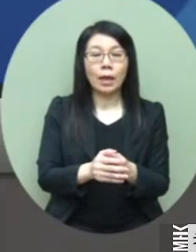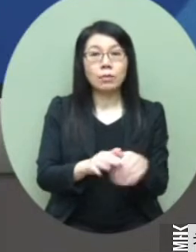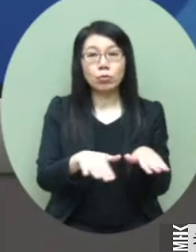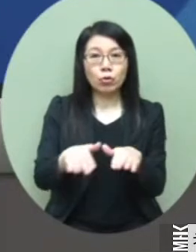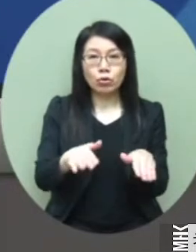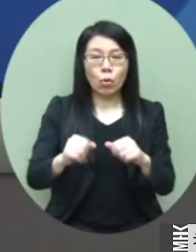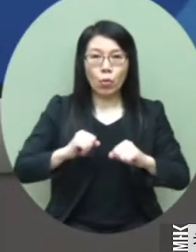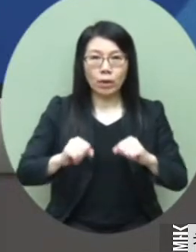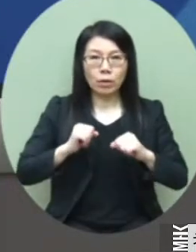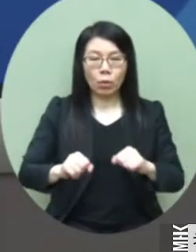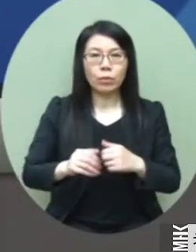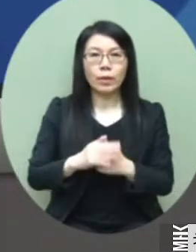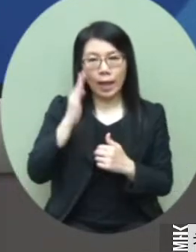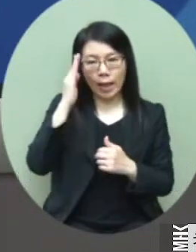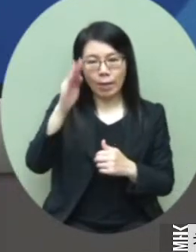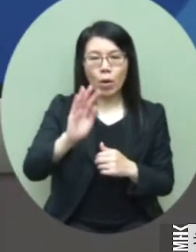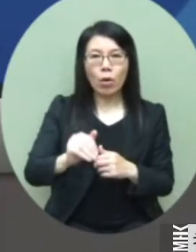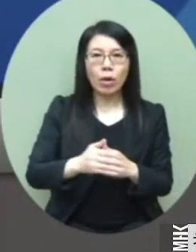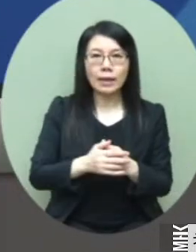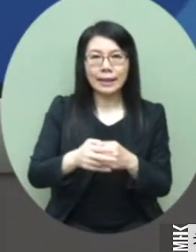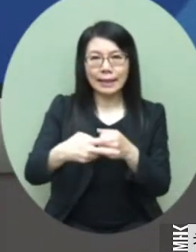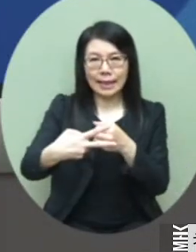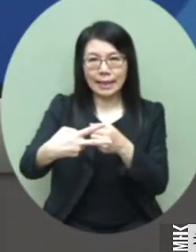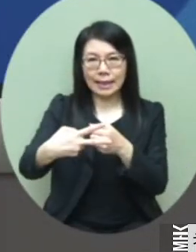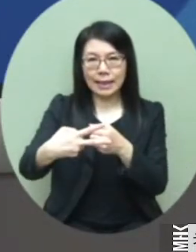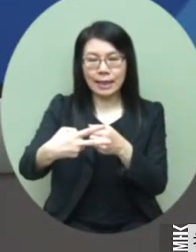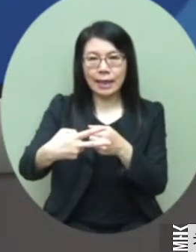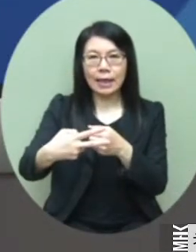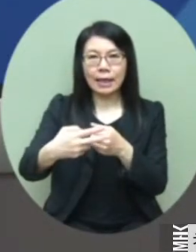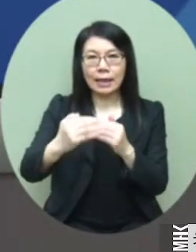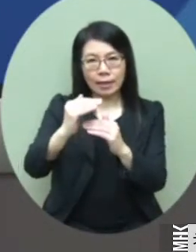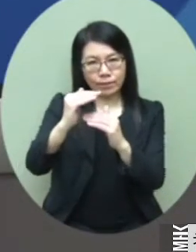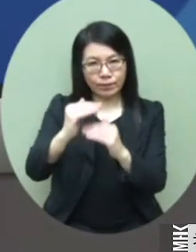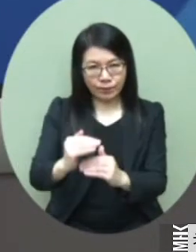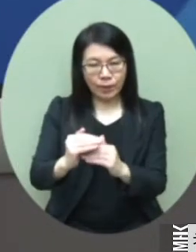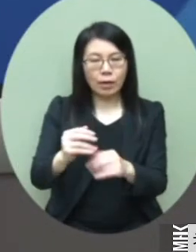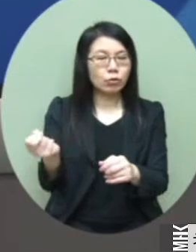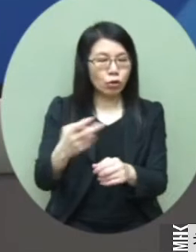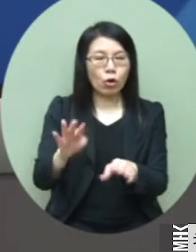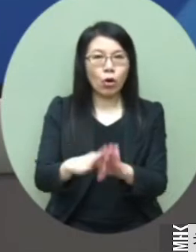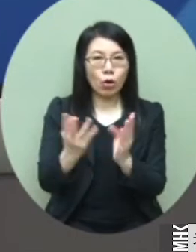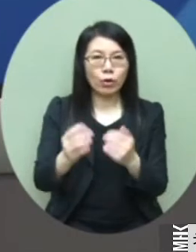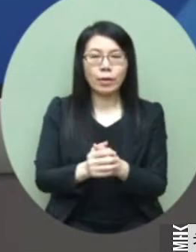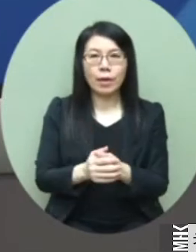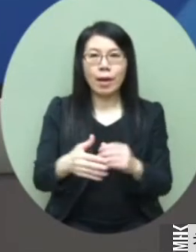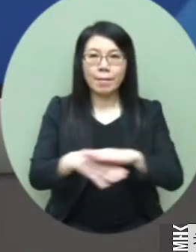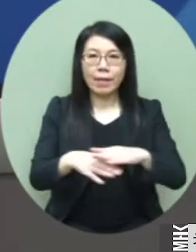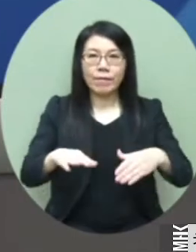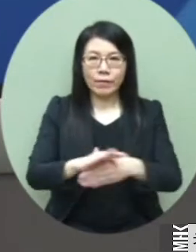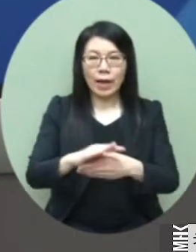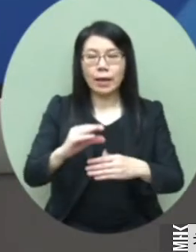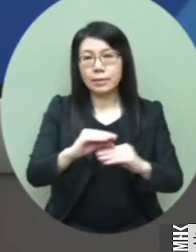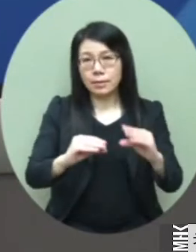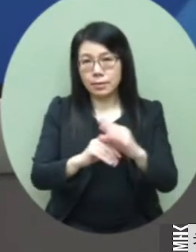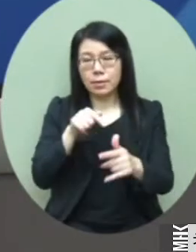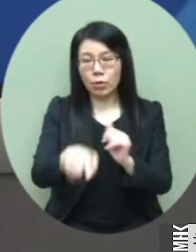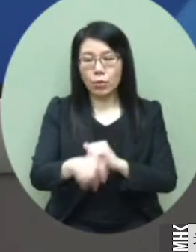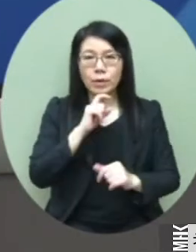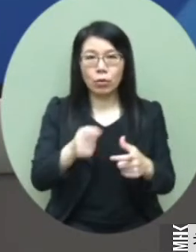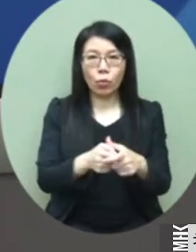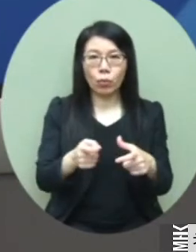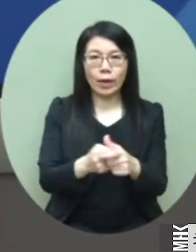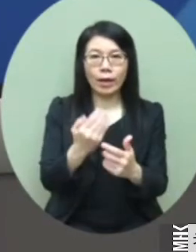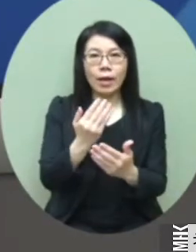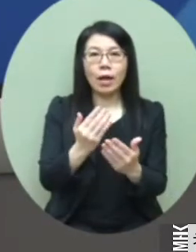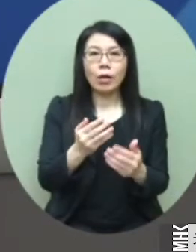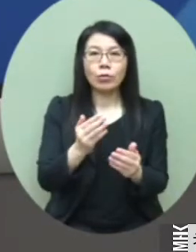運動咧，我哋希望可以喺第2個階段咧係開放嘅。喺文化設施方面咧，公共嘅